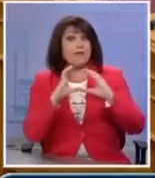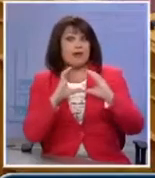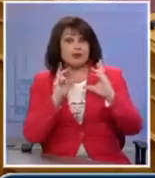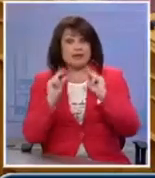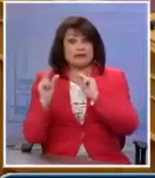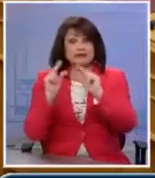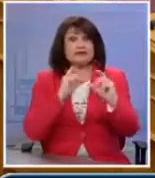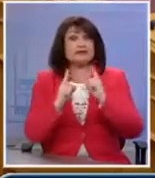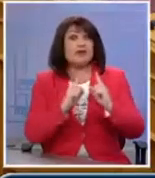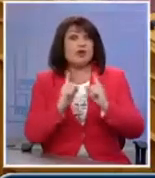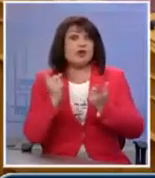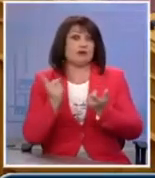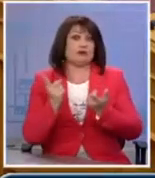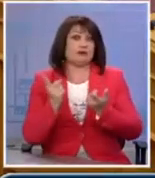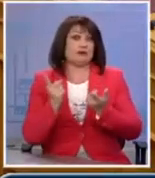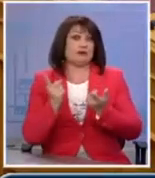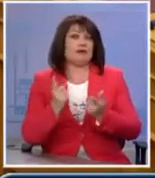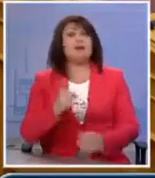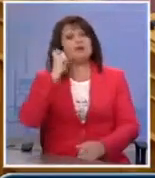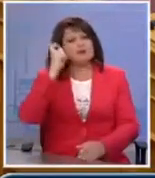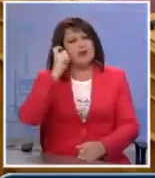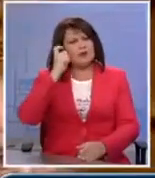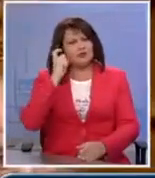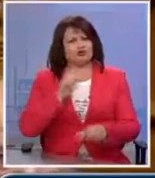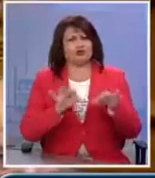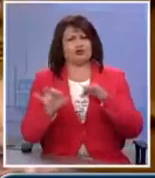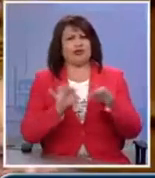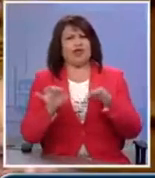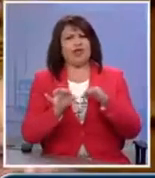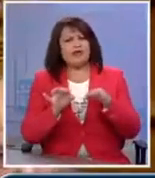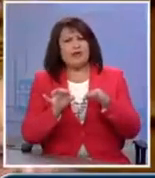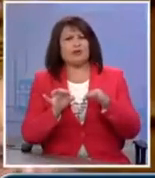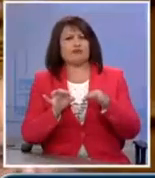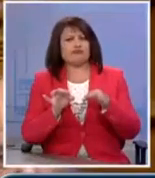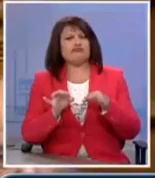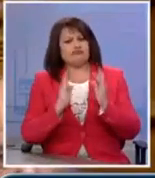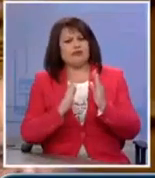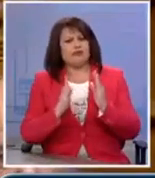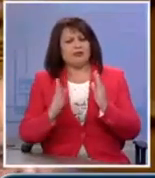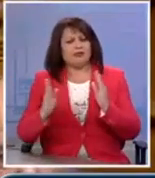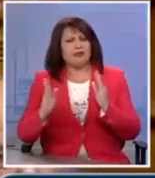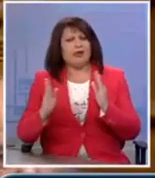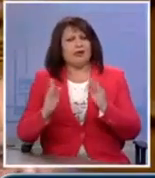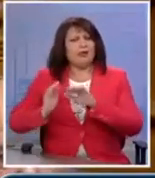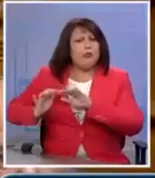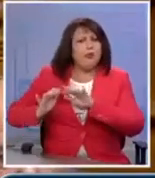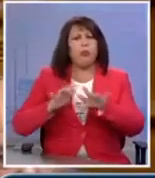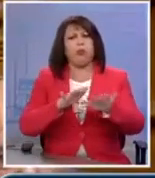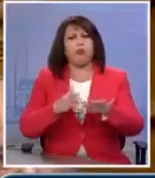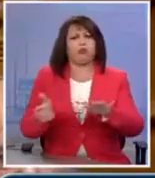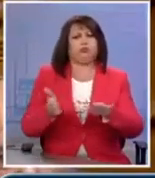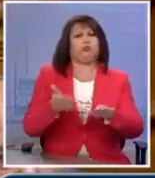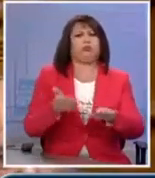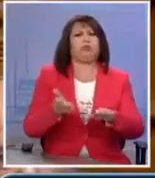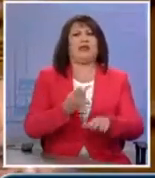φανταστείτε, συντεταγμένα και με σχέδιο να προωθούσε την εισδοχή μερίδας